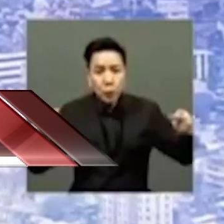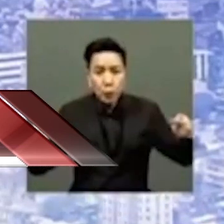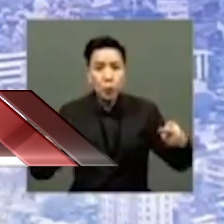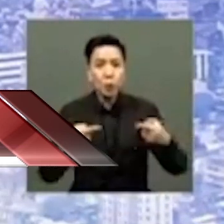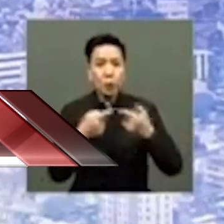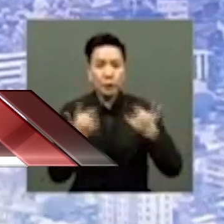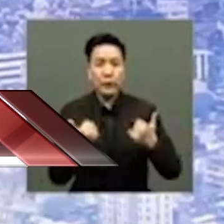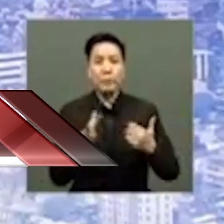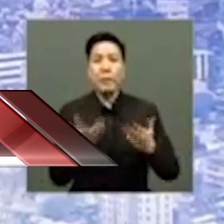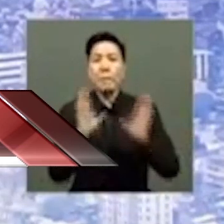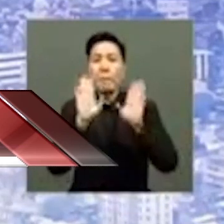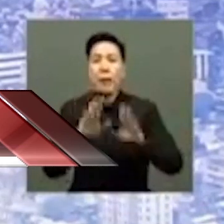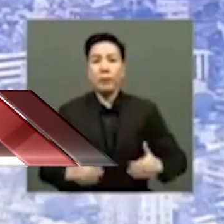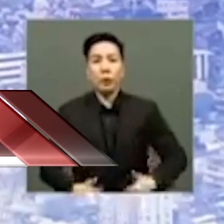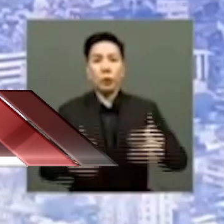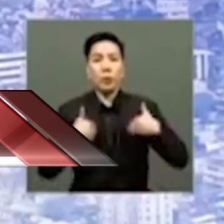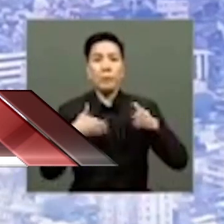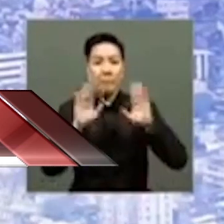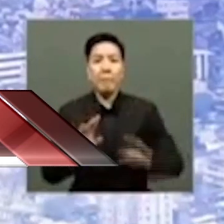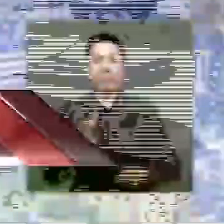ดูกันครับว่าจะเกิดมาตรการนี้ได้อย่างไรและมาตรการนี้สามารถที่จะช่วยลดการเกิดขึ้นย้ายของคนได้ด้วยนะครับอันนี้ก็คงจะเข้ากันกับกระแสยุคของNew Normal